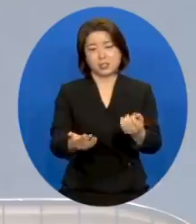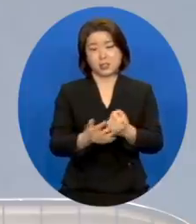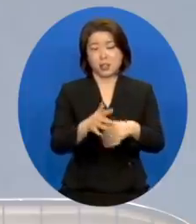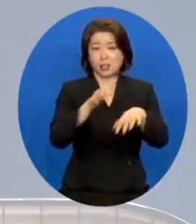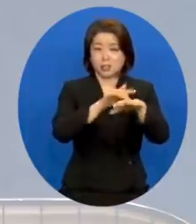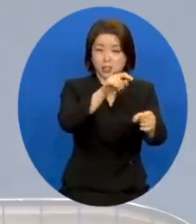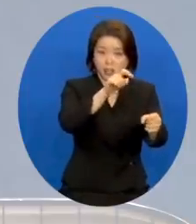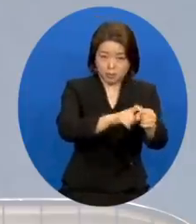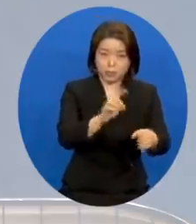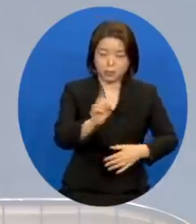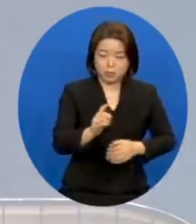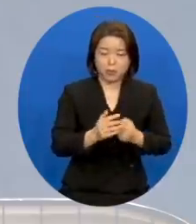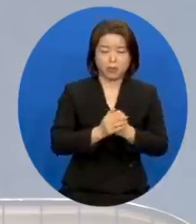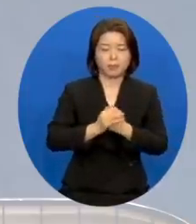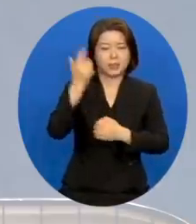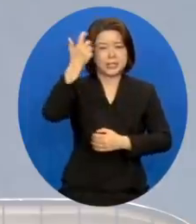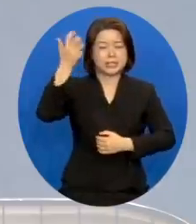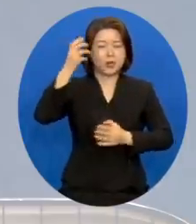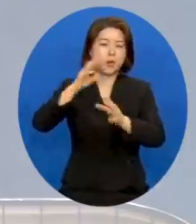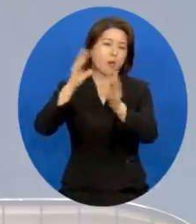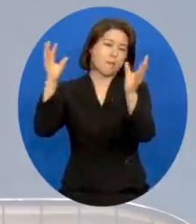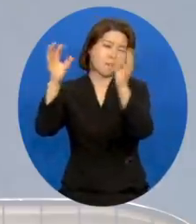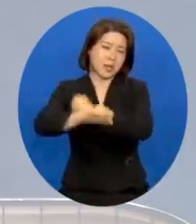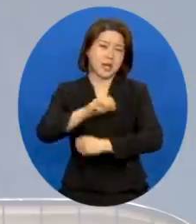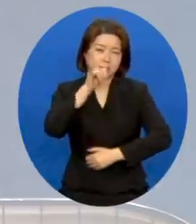영혼의 파멸이 있어요